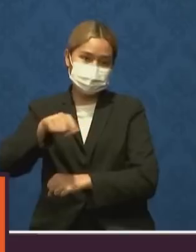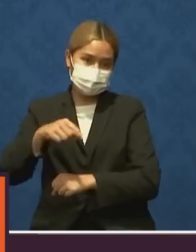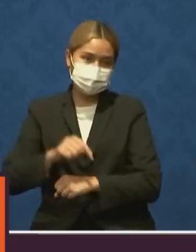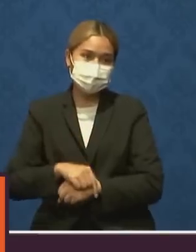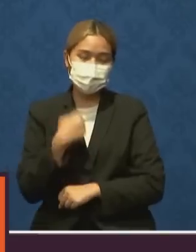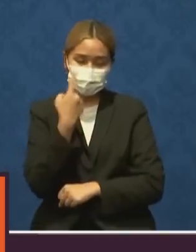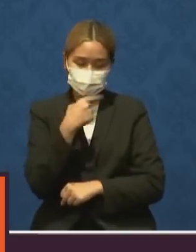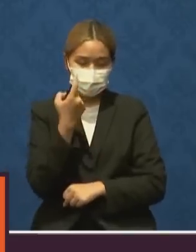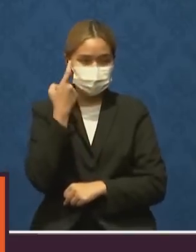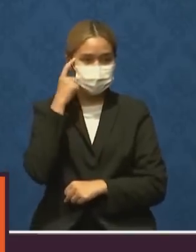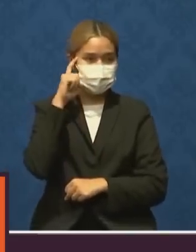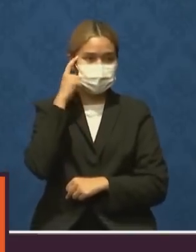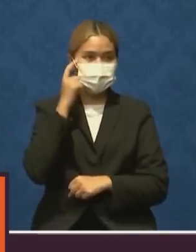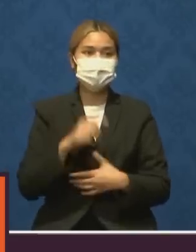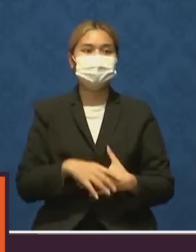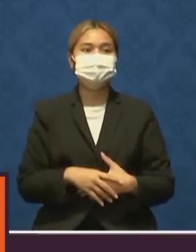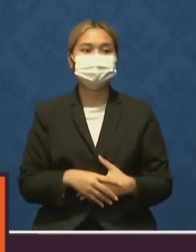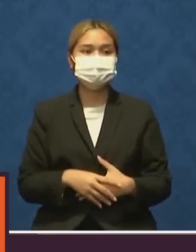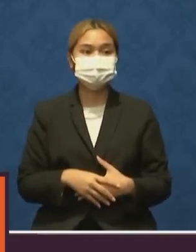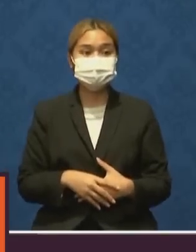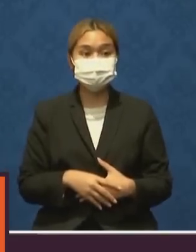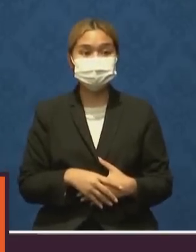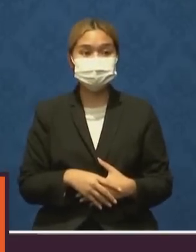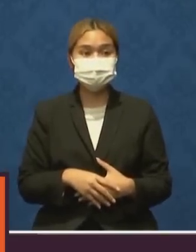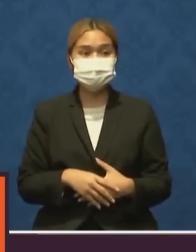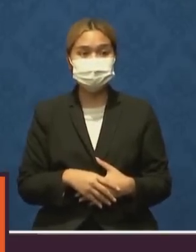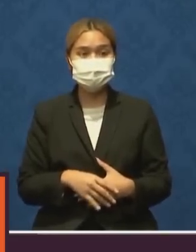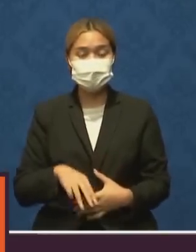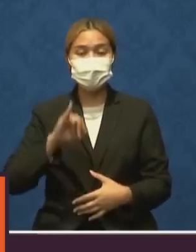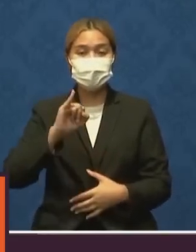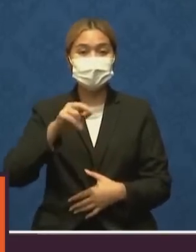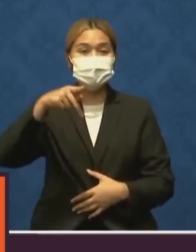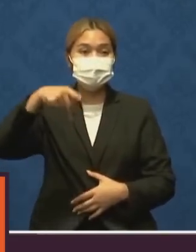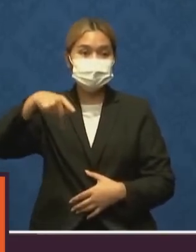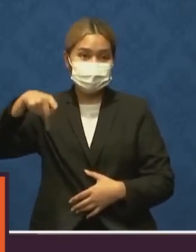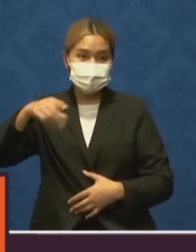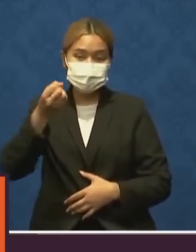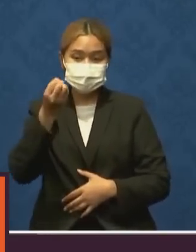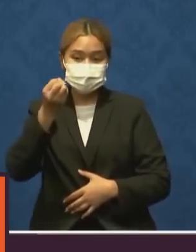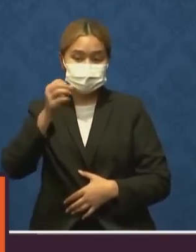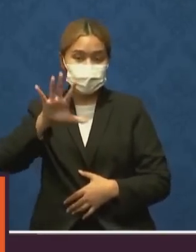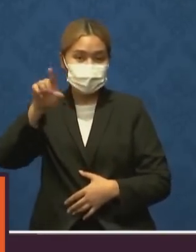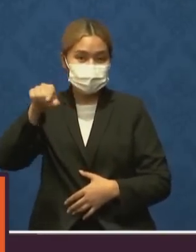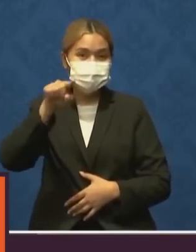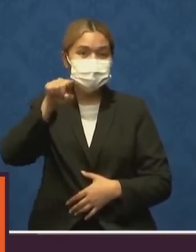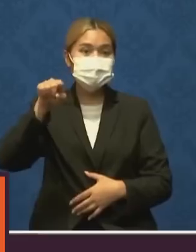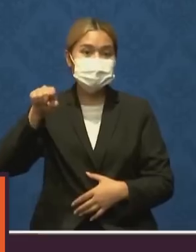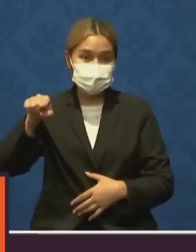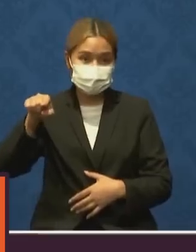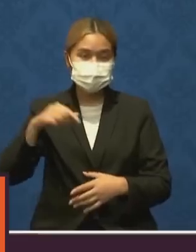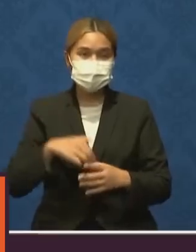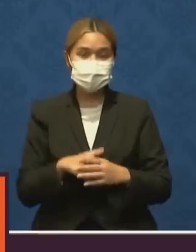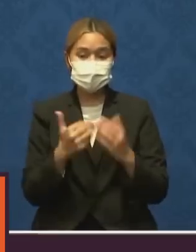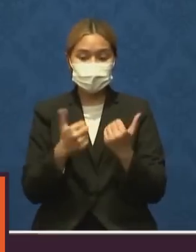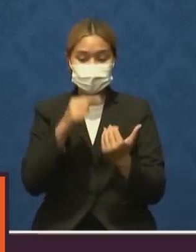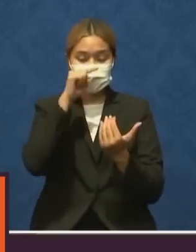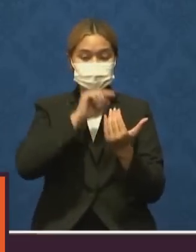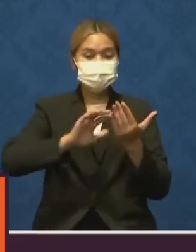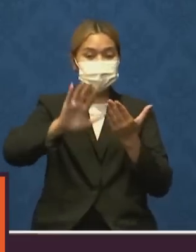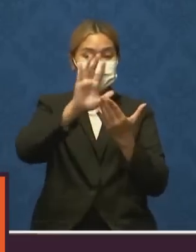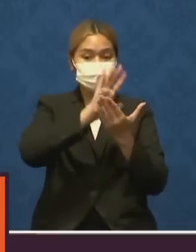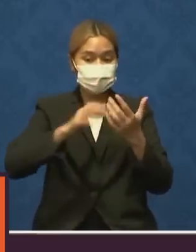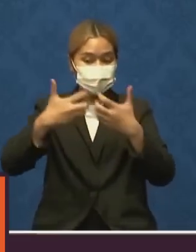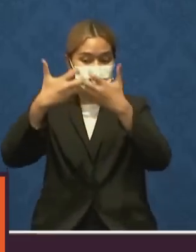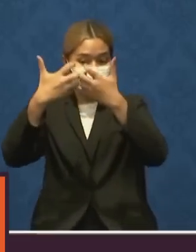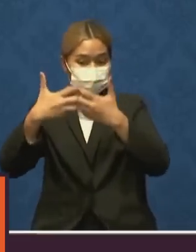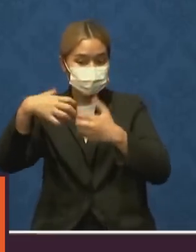และถเอาคามาตรฐานสากกล 15% มาคำนวนก็จะพบครับวประเทศไยวันนี้เรามีโงไฟฟ้าเกิ